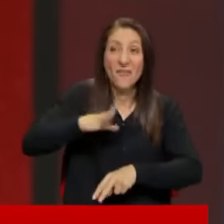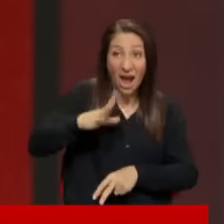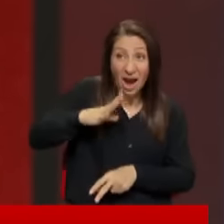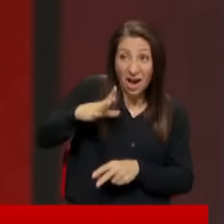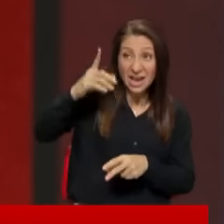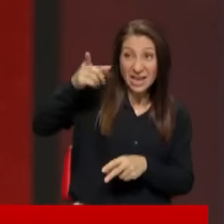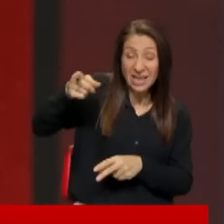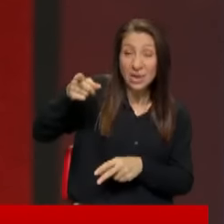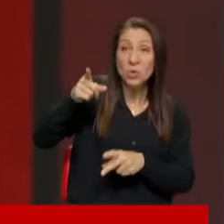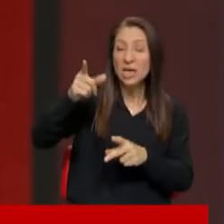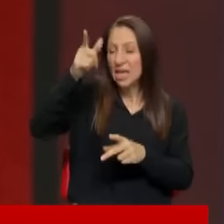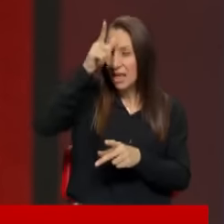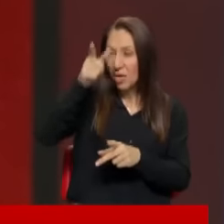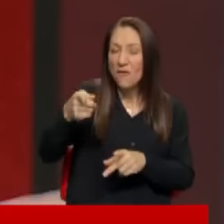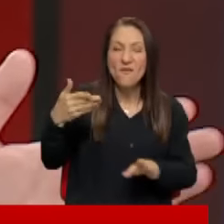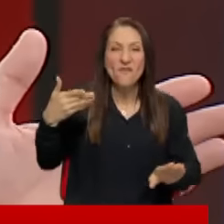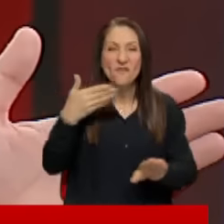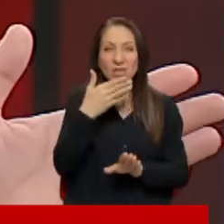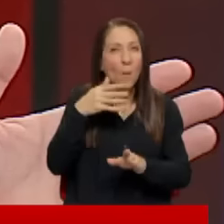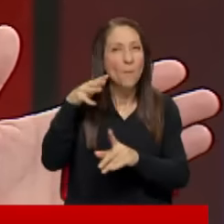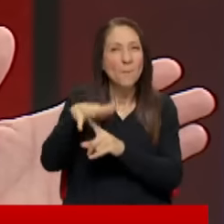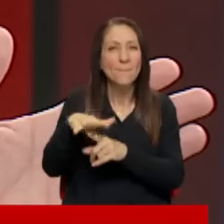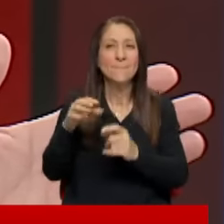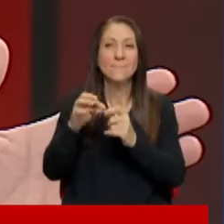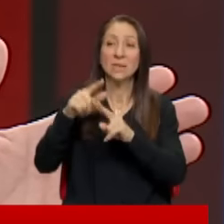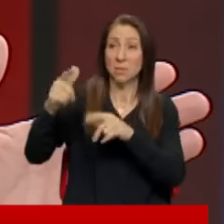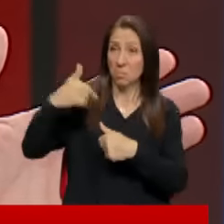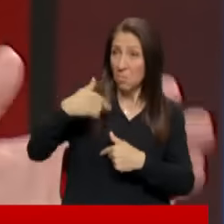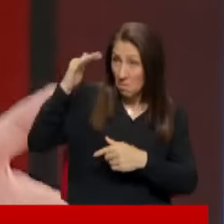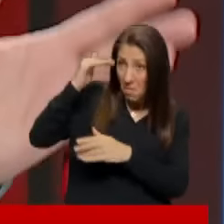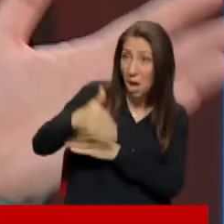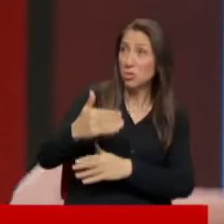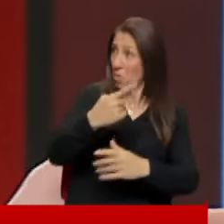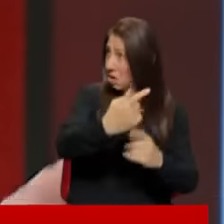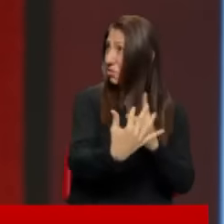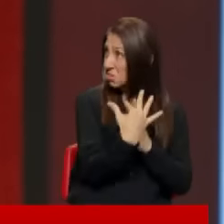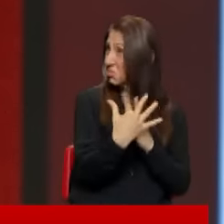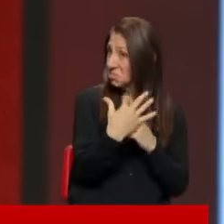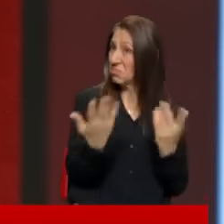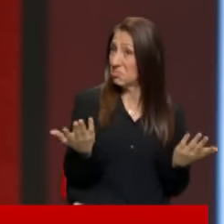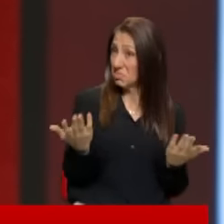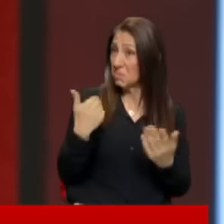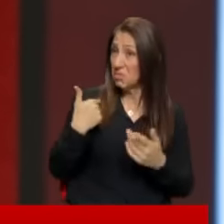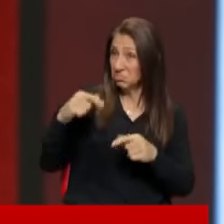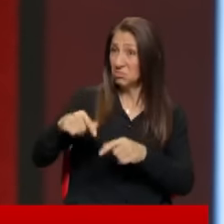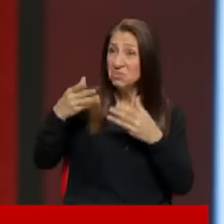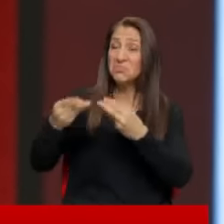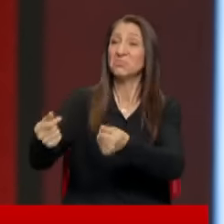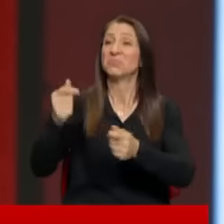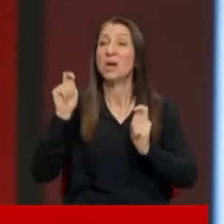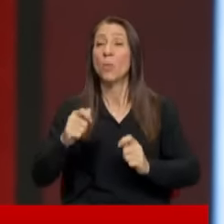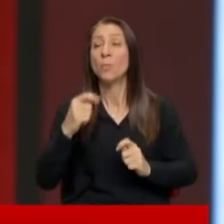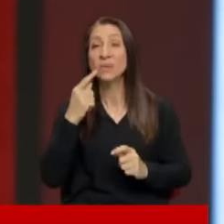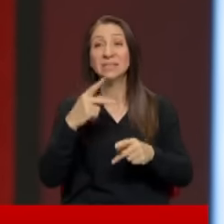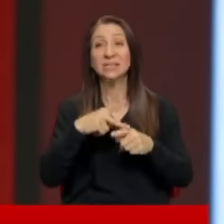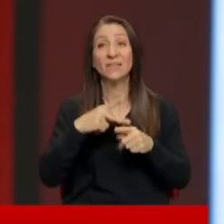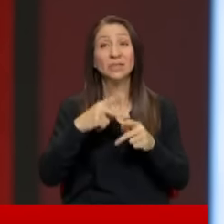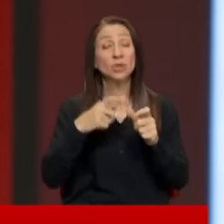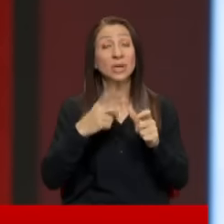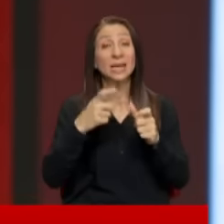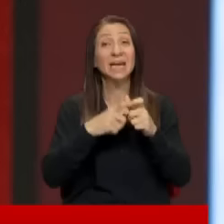Netanyahu, İran'ın bu saldırısından fırsat buldu. Batı'ya kendisini izah edebilme imkanı buldu. Zafer Söken de anlattı.